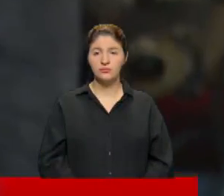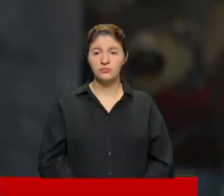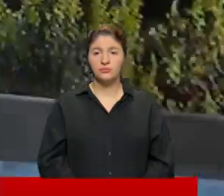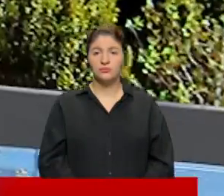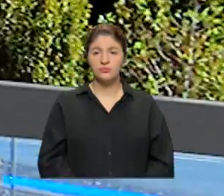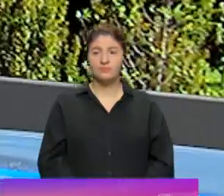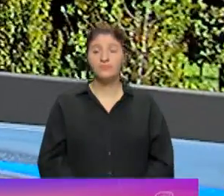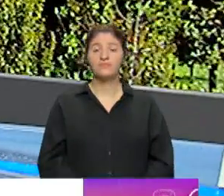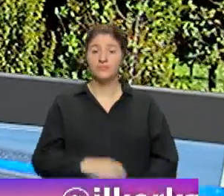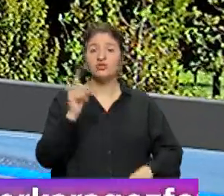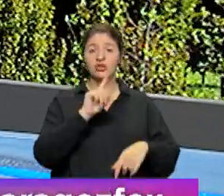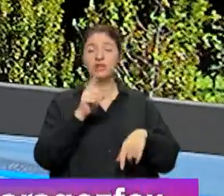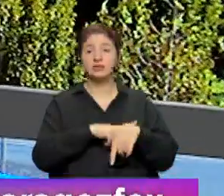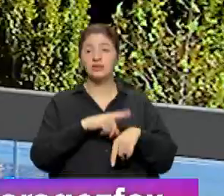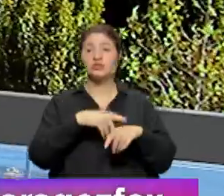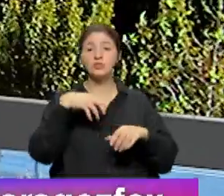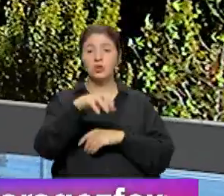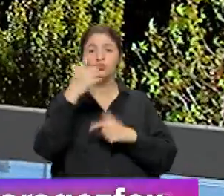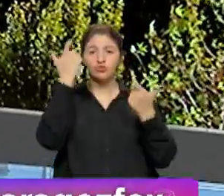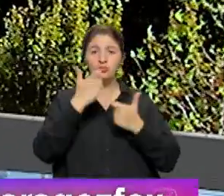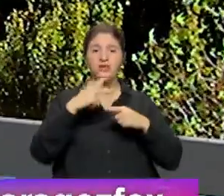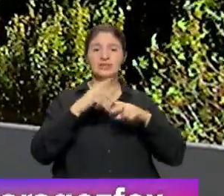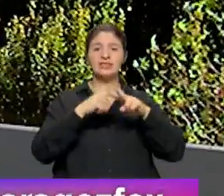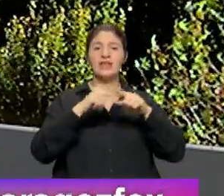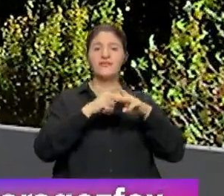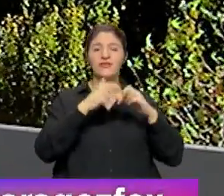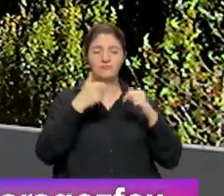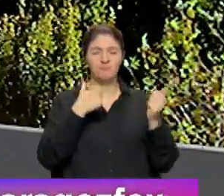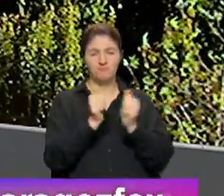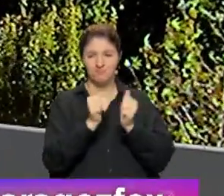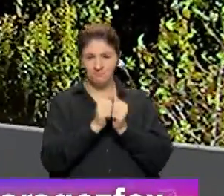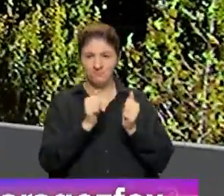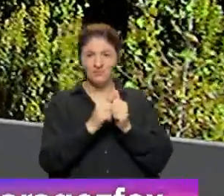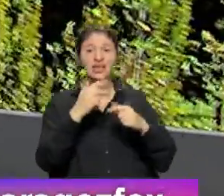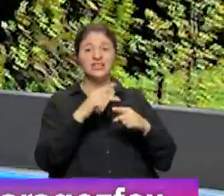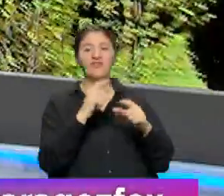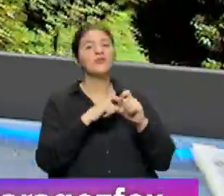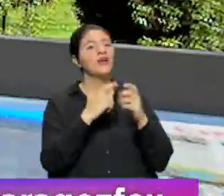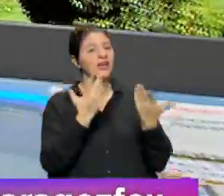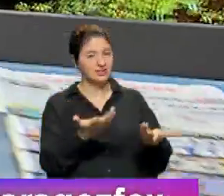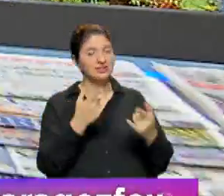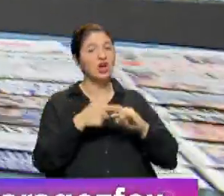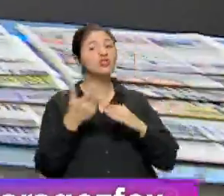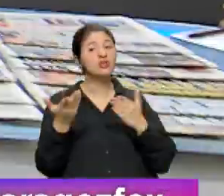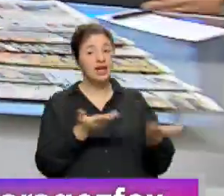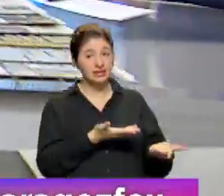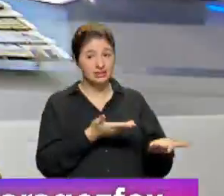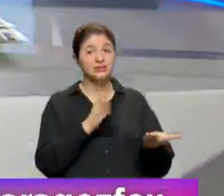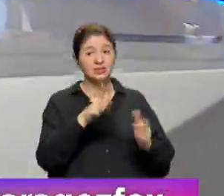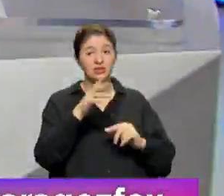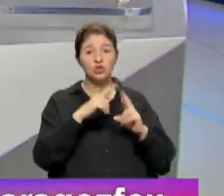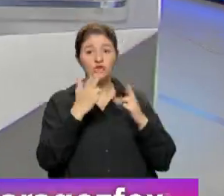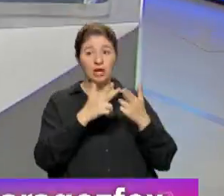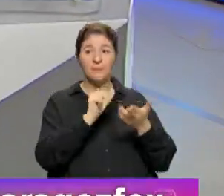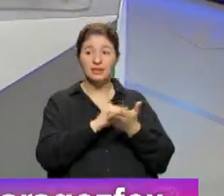düşüyor çalar saat bülten sorumlumuz Zafer söken şu anda yanımda e Zafer Günaydın Hoş geldin dünya